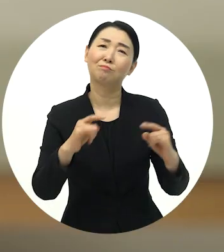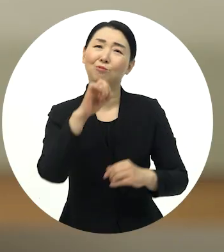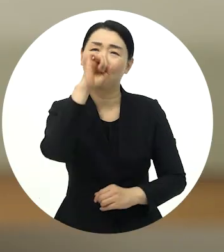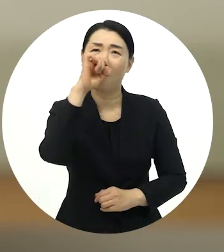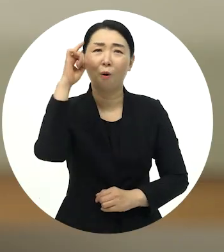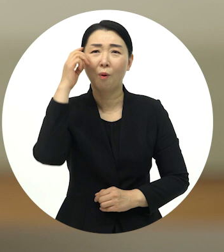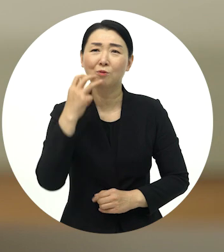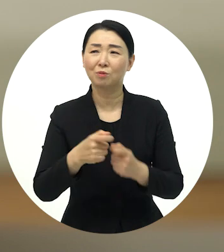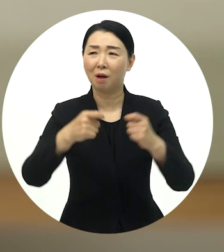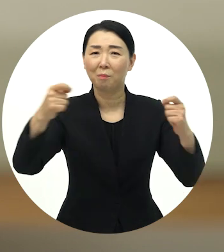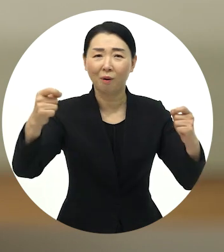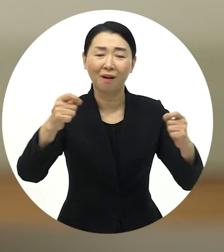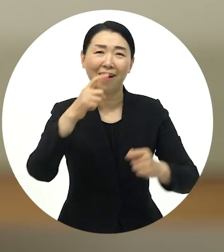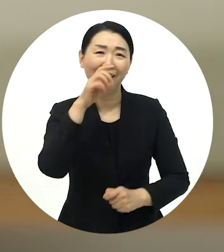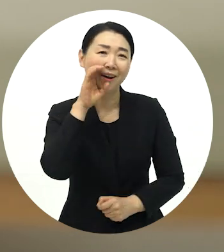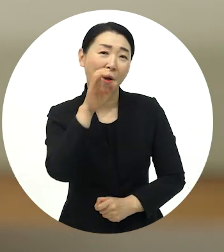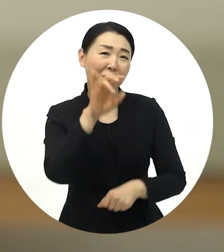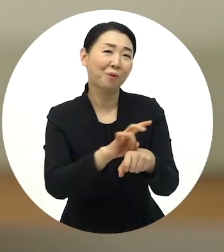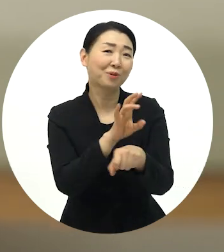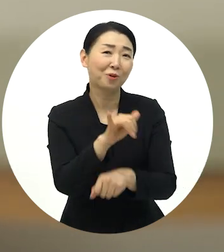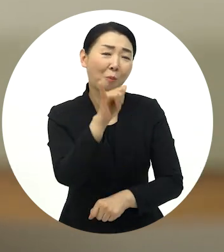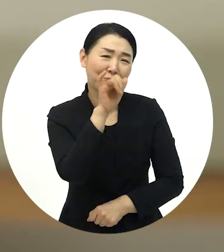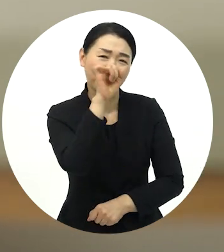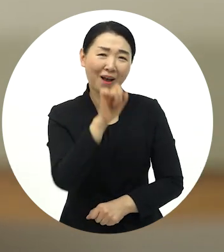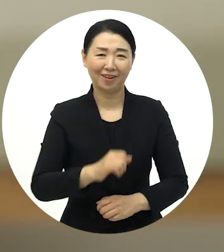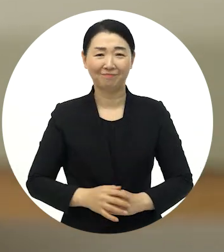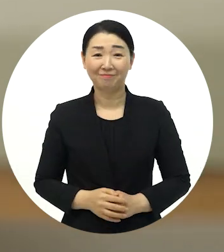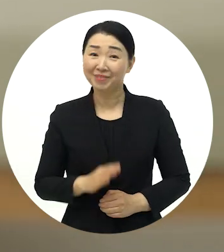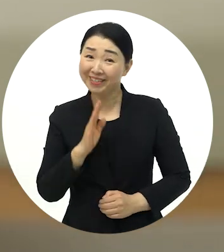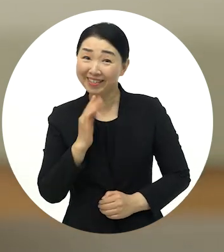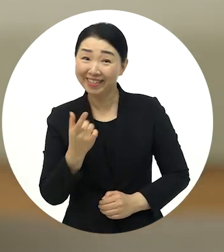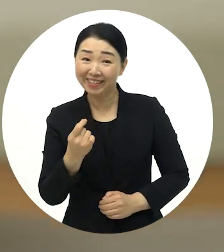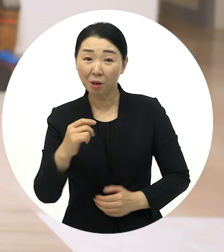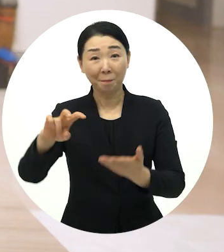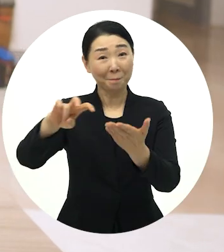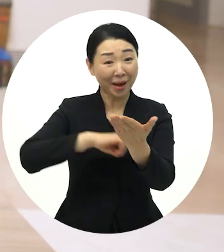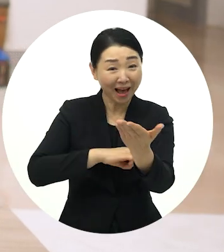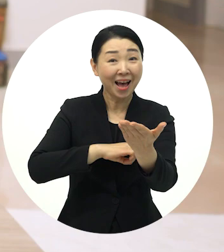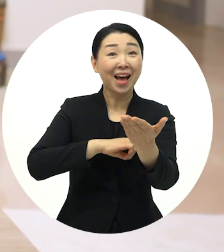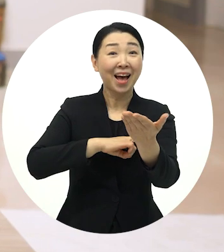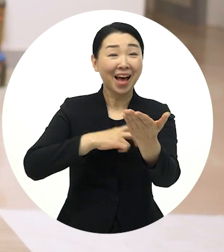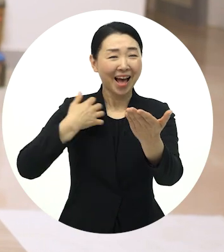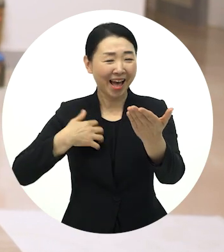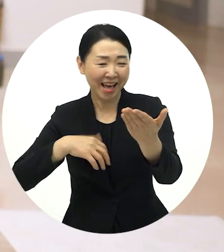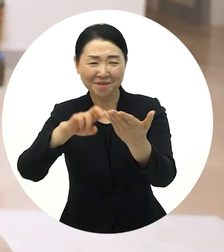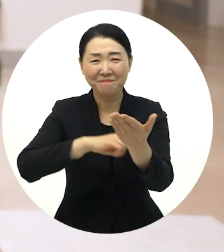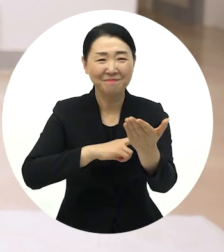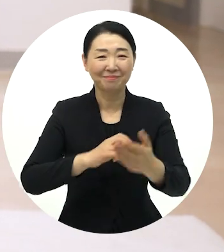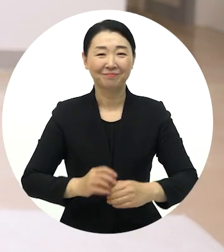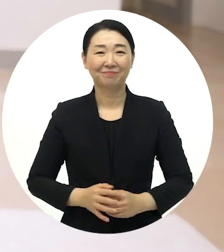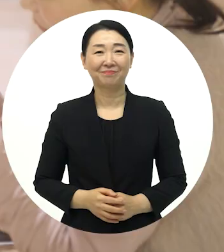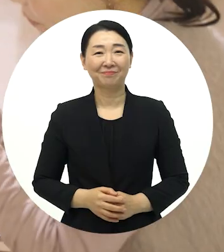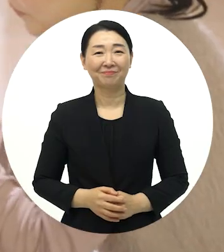좋은데. 서울에서만 조금 멀지. 앞에 카페도 있고 편의점도 있고 얼마나 좋아. 안 그래? 어? 뒤에서